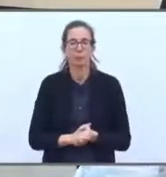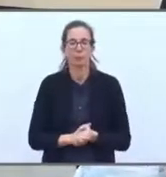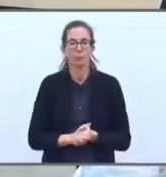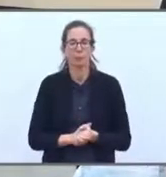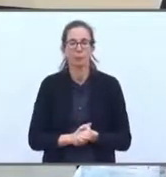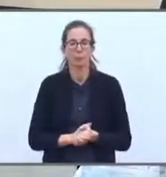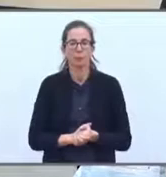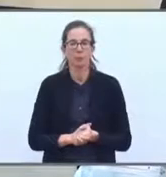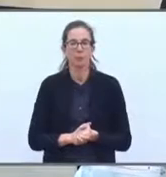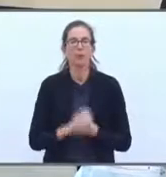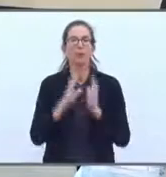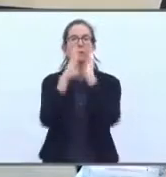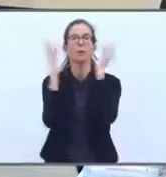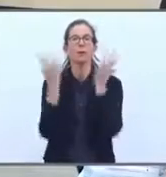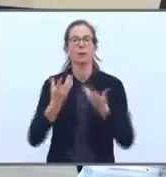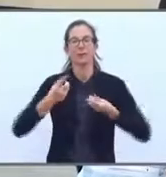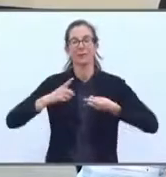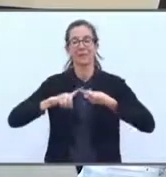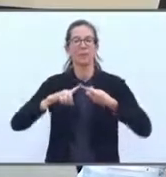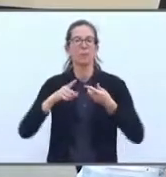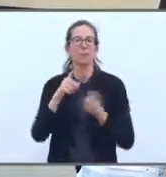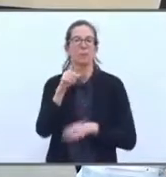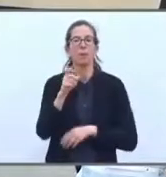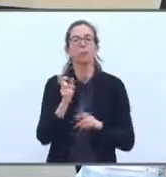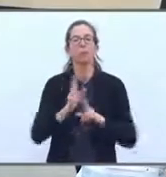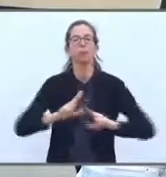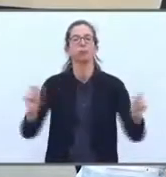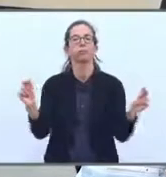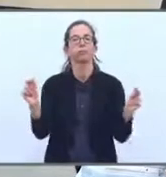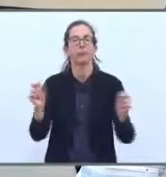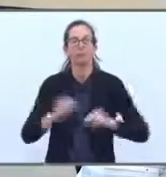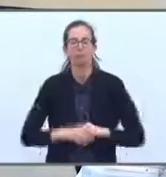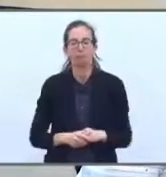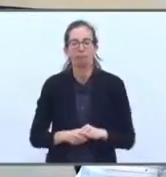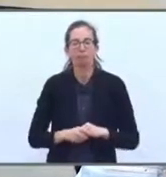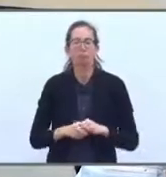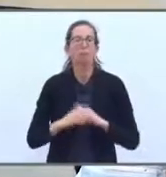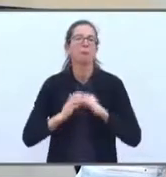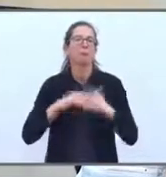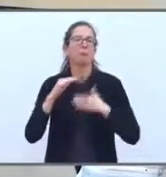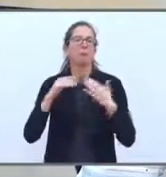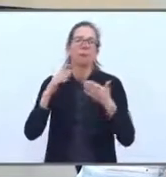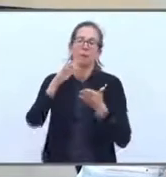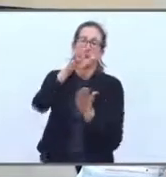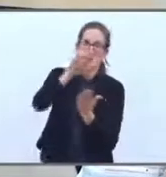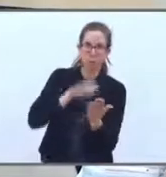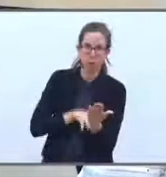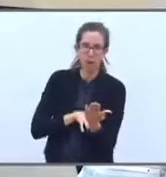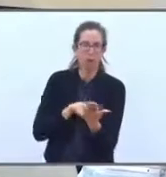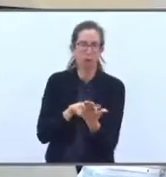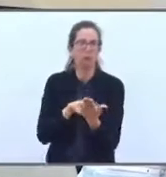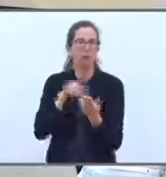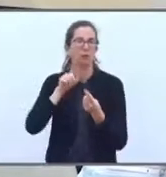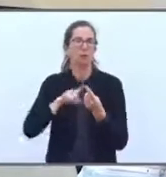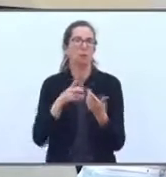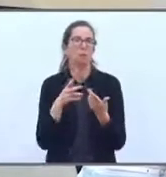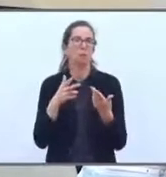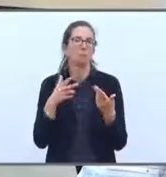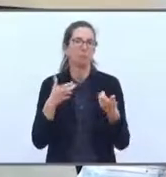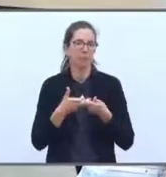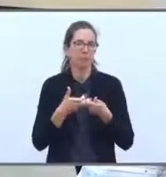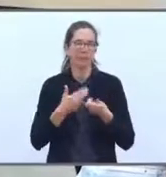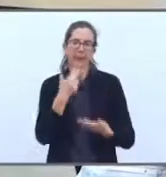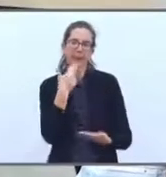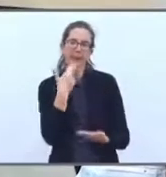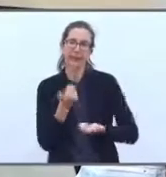sur l'assainissement. Il s'agit d'un rapport sur le prix et la qualité du service, et l'assainissement sur